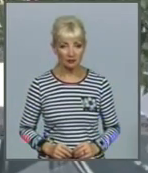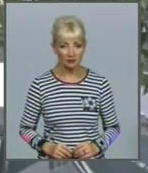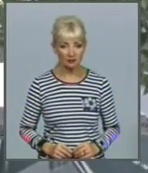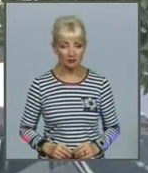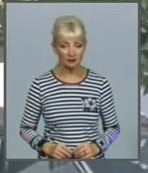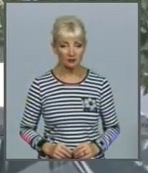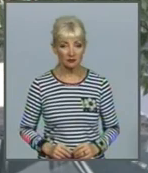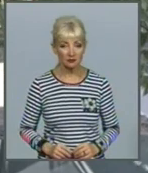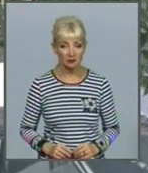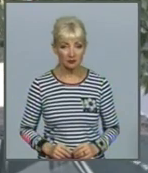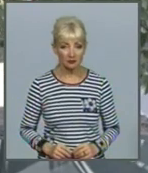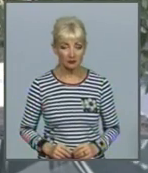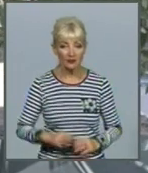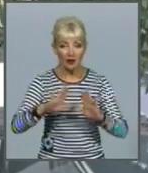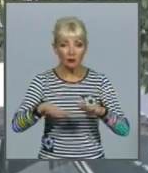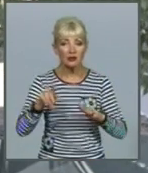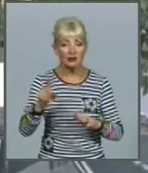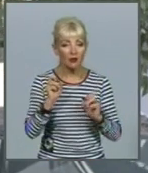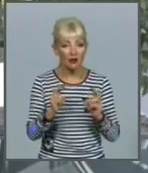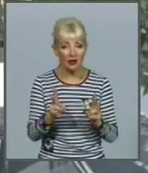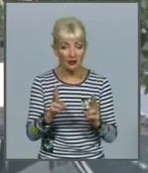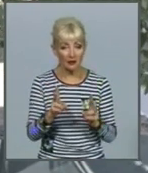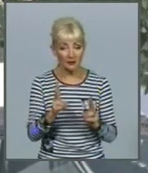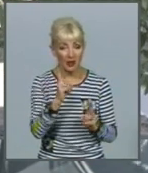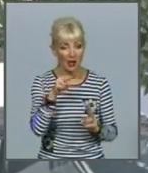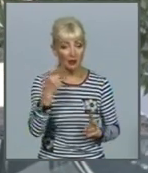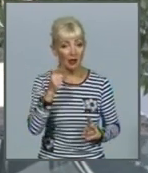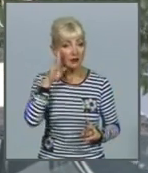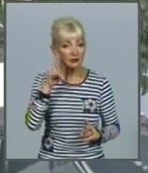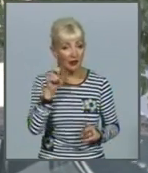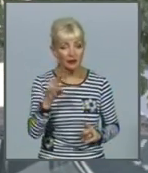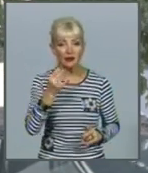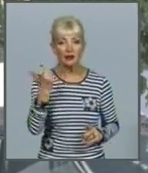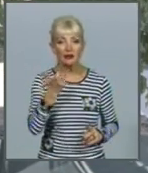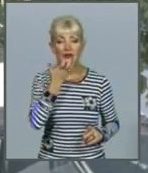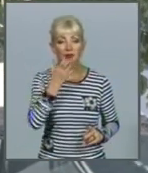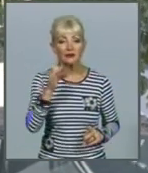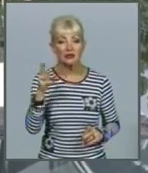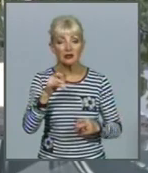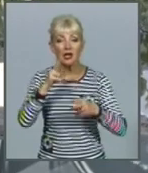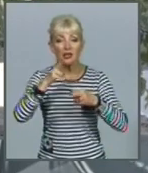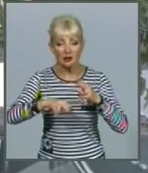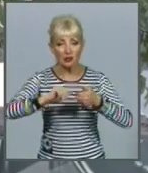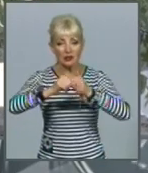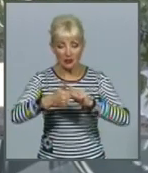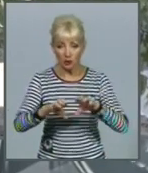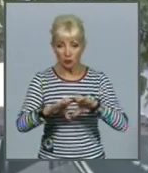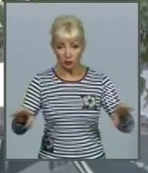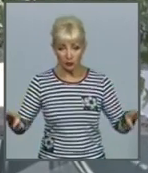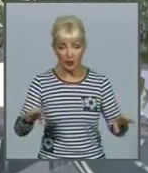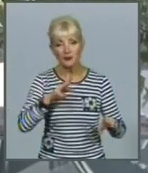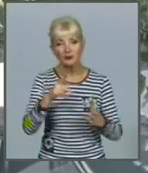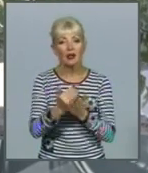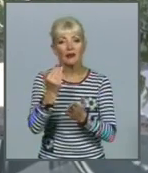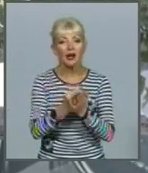После того, как КП «Харьководоканал» и харьковские тепловые сети завершили перекладку своих сетей, мы наконец-то смогли